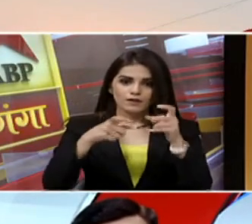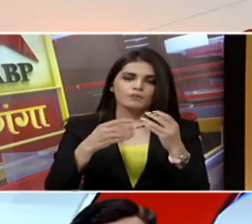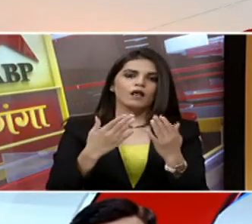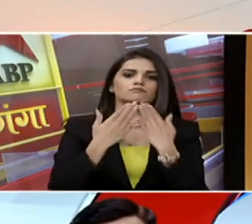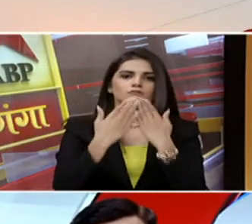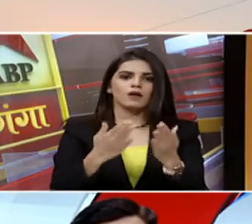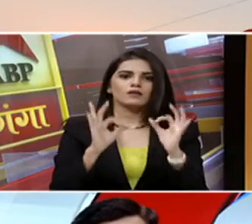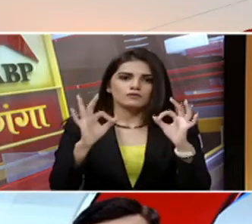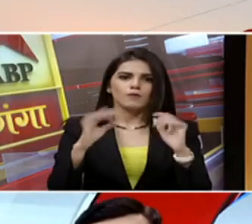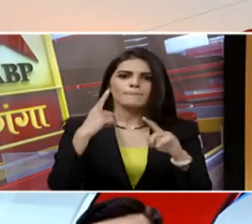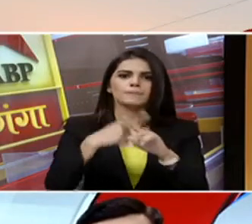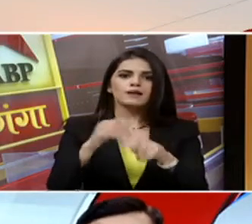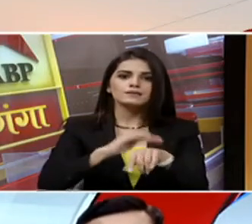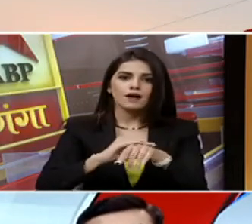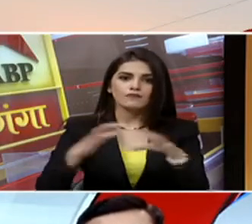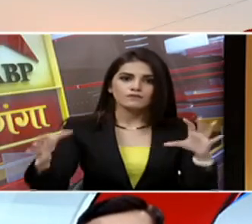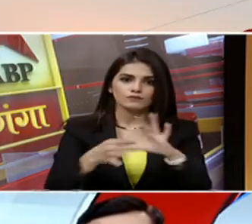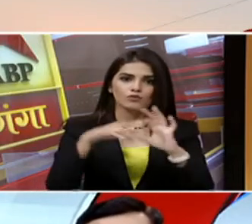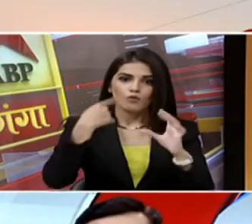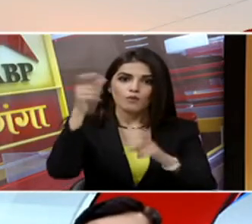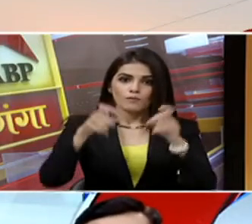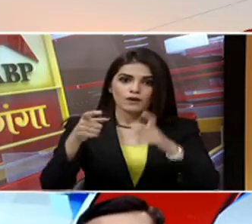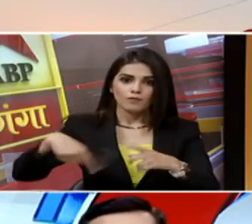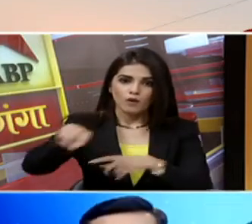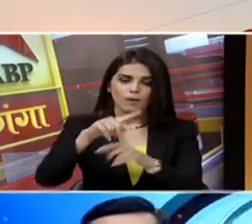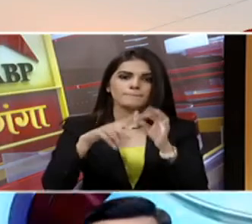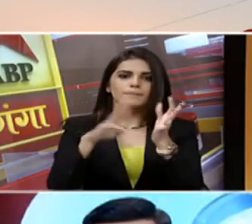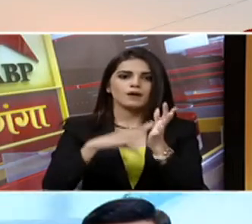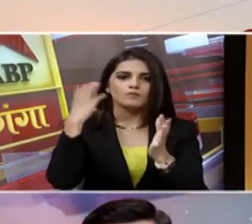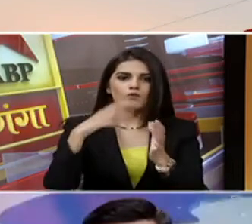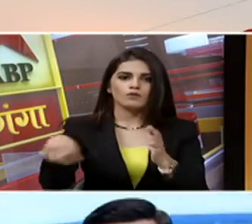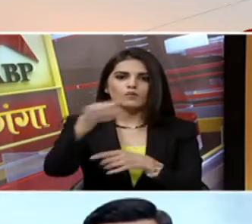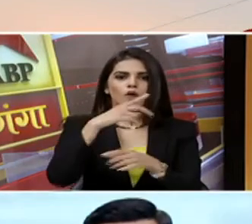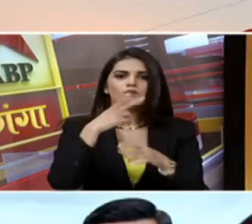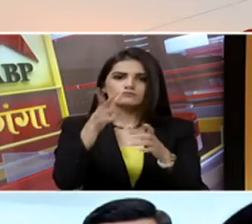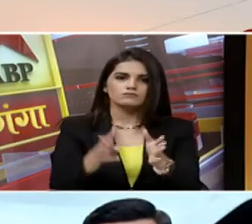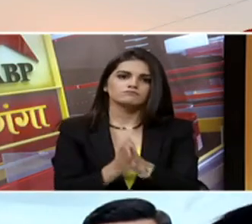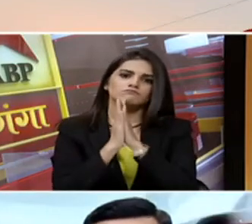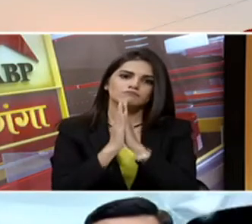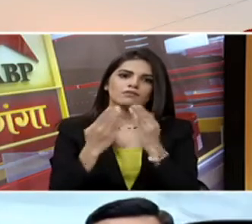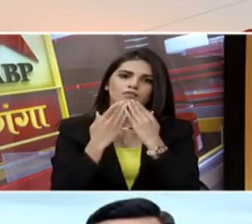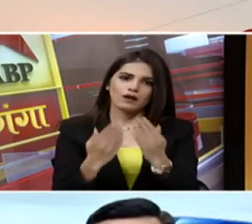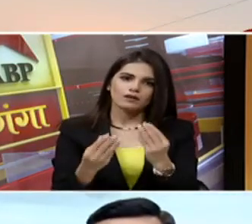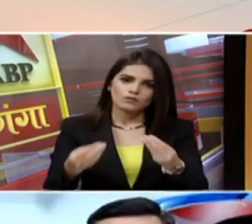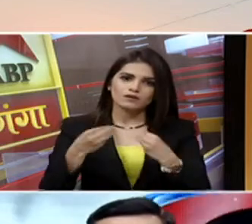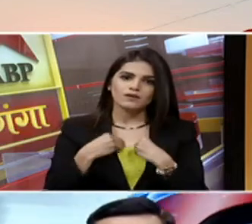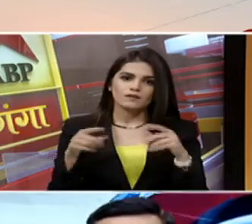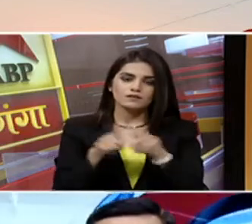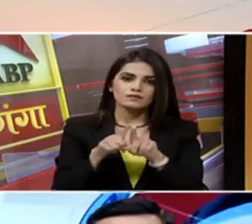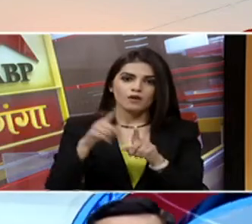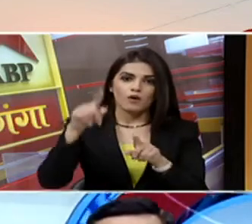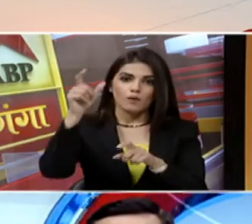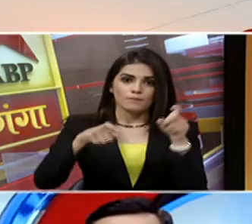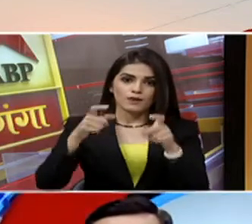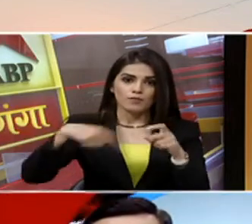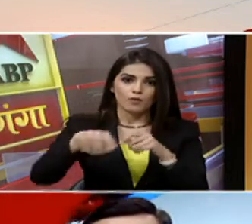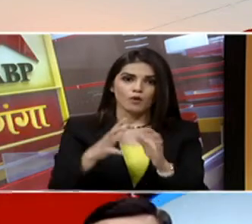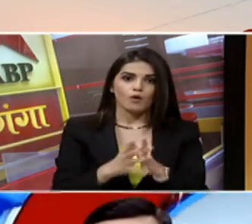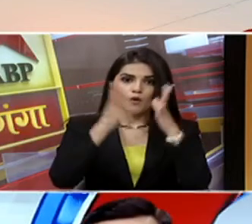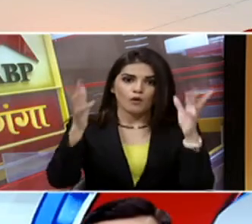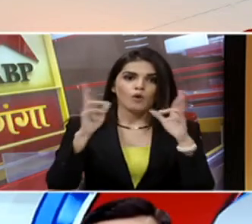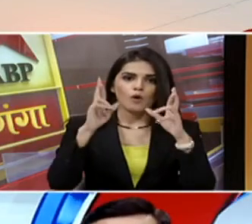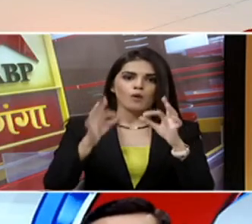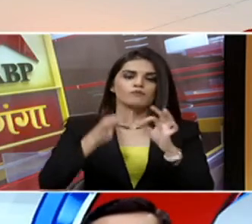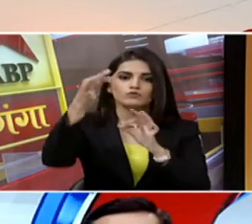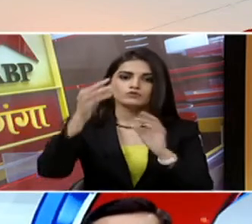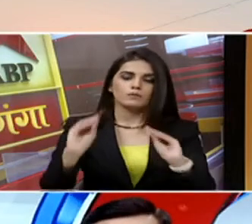सेवा भाव से जुड़े हुए हर व्यक्ति को पीएम मोदी ने प्रणाम करते हुए कहा कि उनसे वह ज्यादा काम की